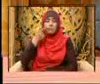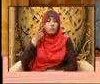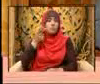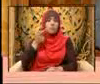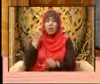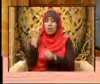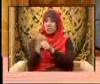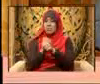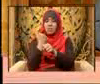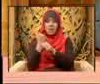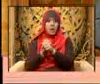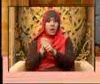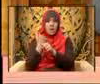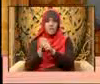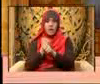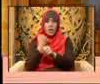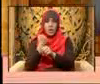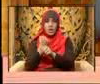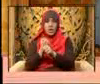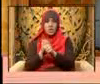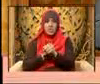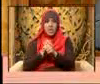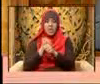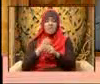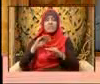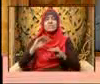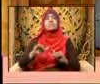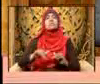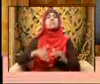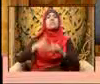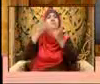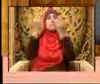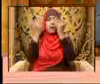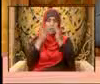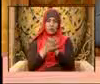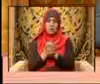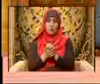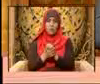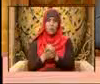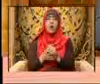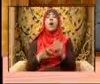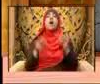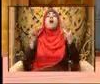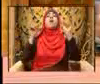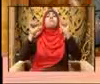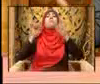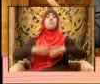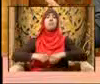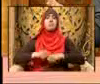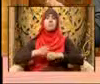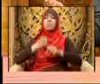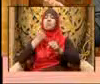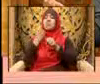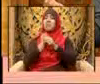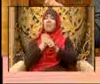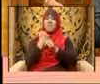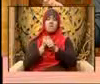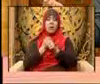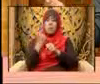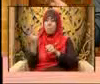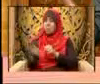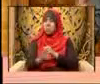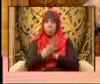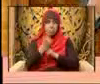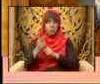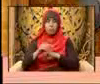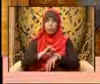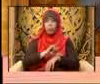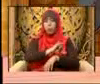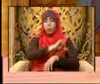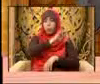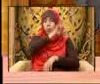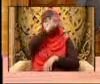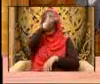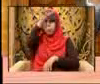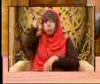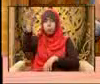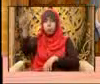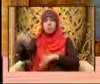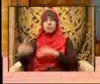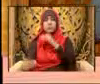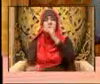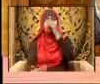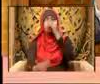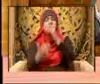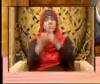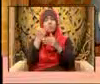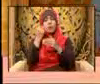أما ذاك الذي يعمل، الذي يعمل بالنهار ويمكن أن يعمل بالنهار، لا يمكن أنه يبقى يعني حتى طلوع الشمس